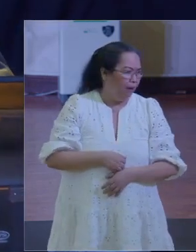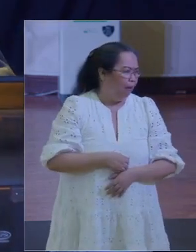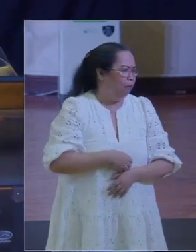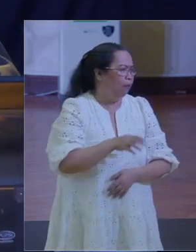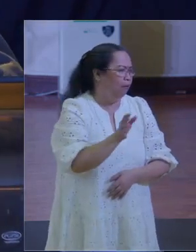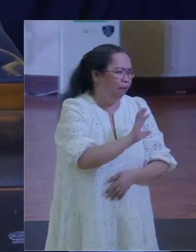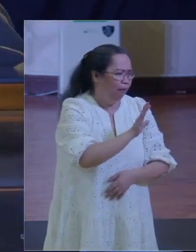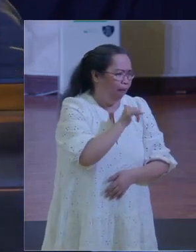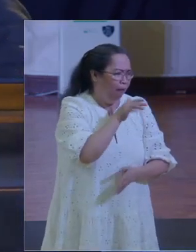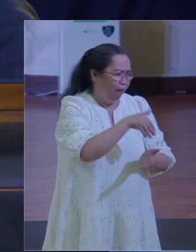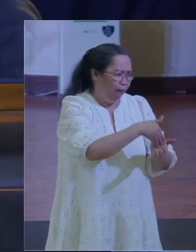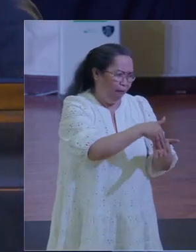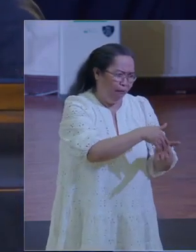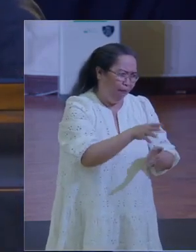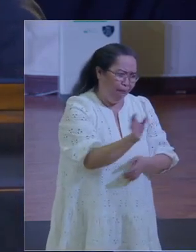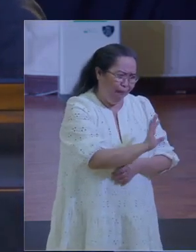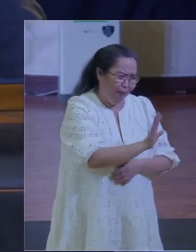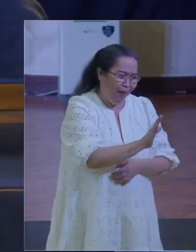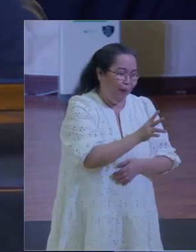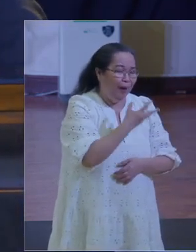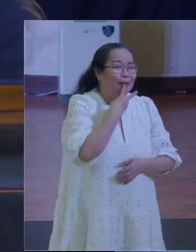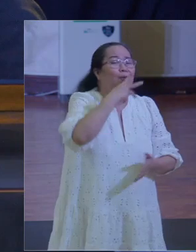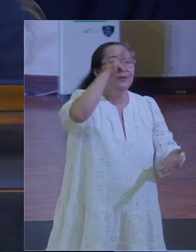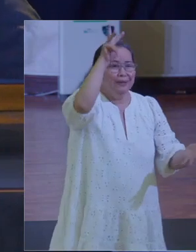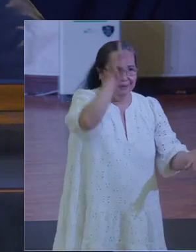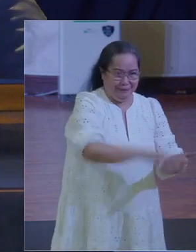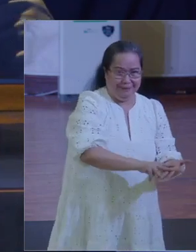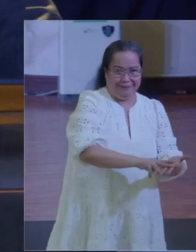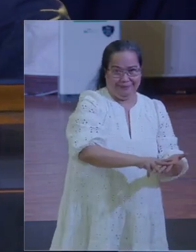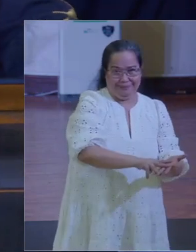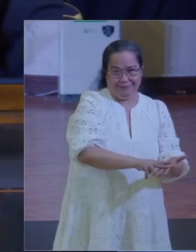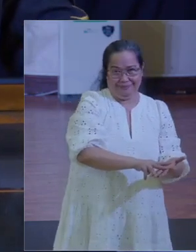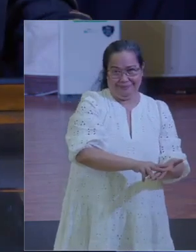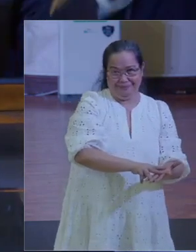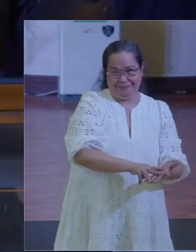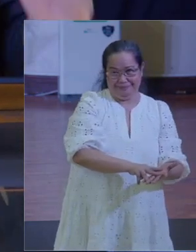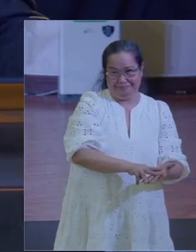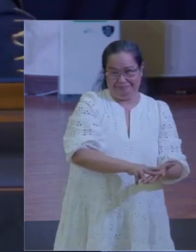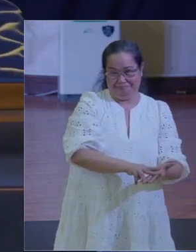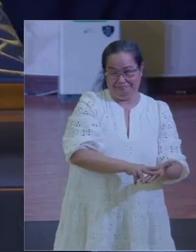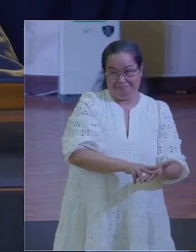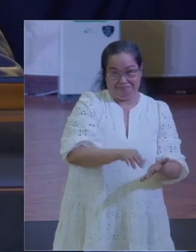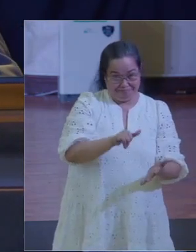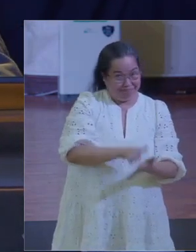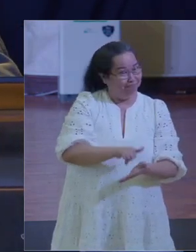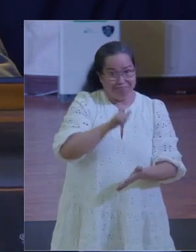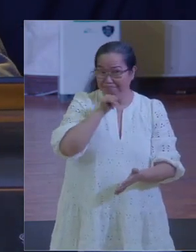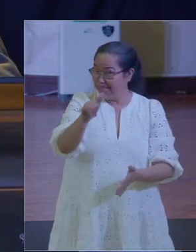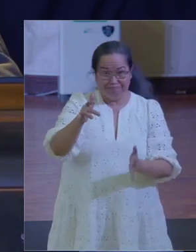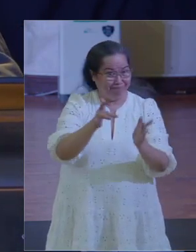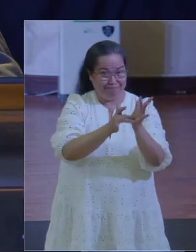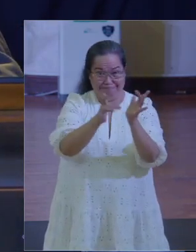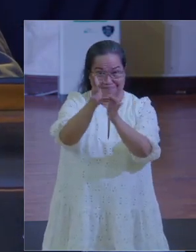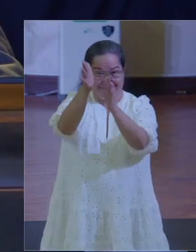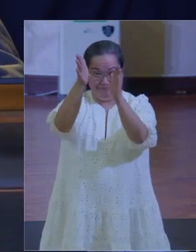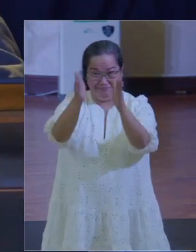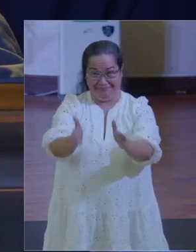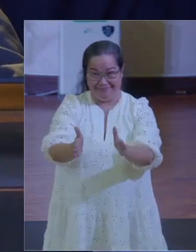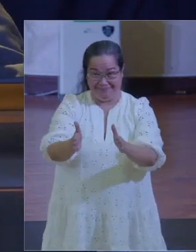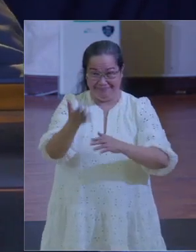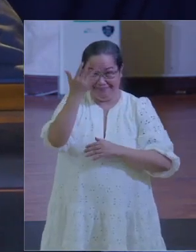hindi yan weakness. Wickedness yan. Ang ibig ko sabihin, hindi talaga siya Kristiyano.